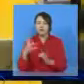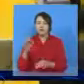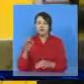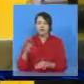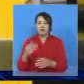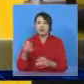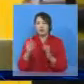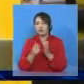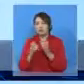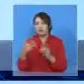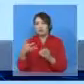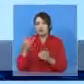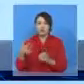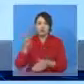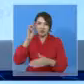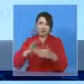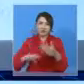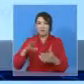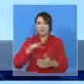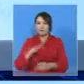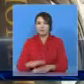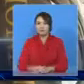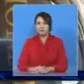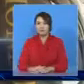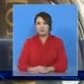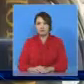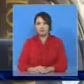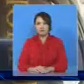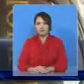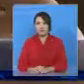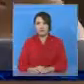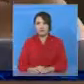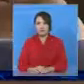600 000 теңгеге жуық айыппұл салынды. Ербол Шыма, Жанаділ Сағиев, Ақтөбе телеарнасы.